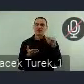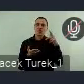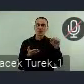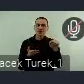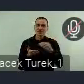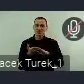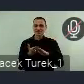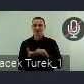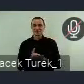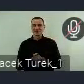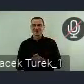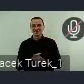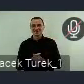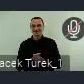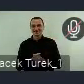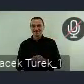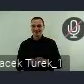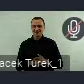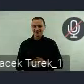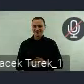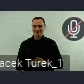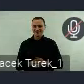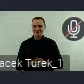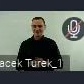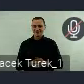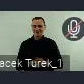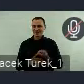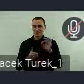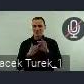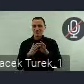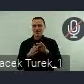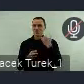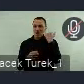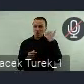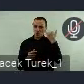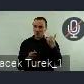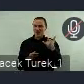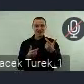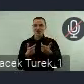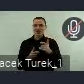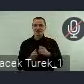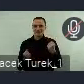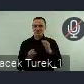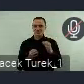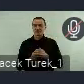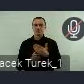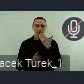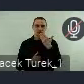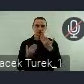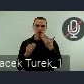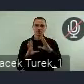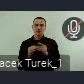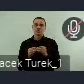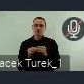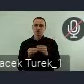flotownik napewno miałby jakiś koncept na te moje pomyłki nawet dobrze Bardzo uprzejmie dziękuję Rozumiem że